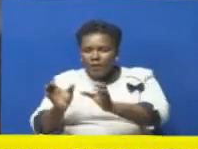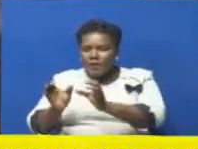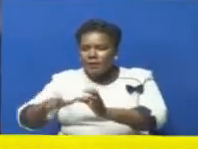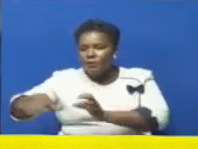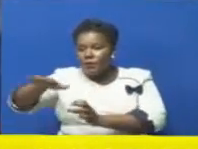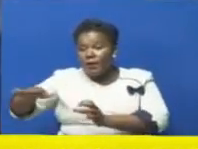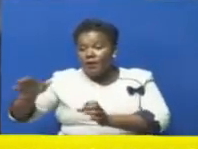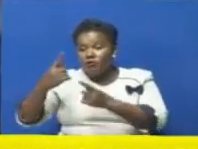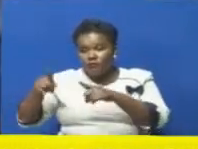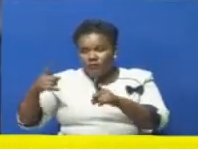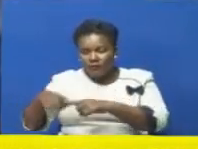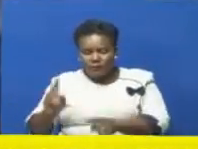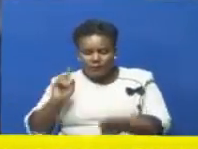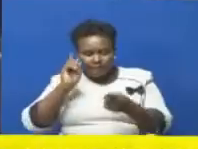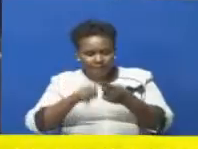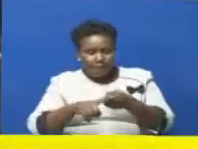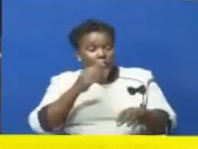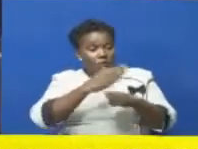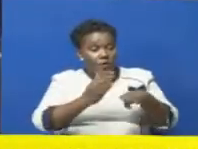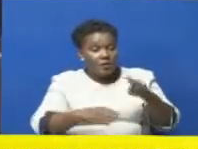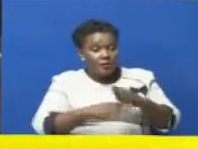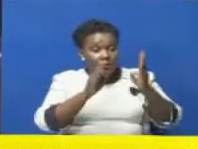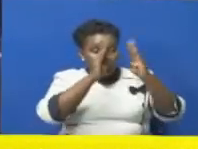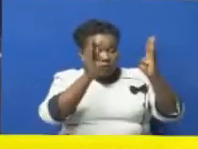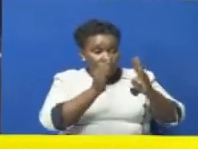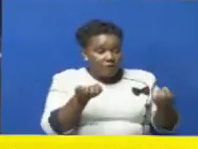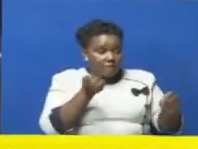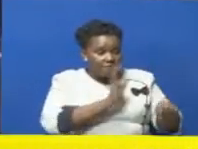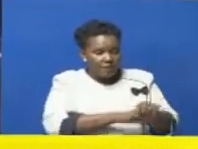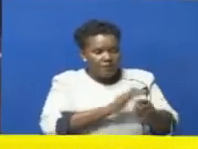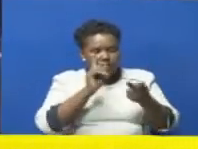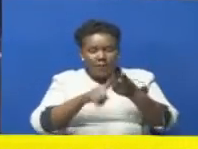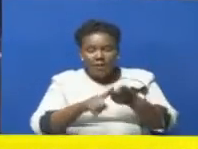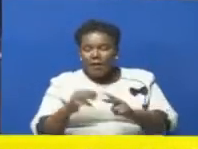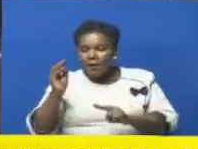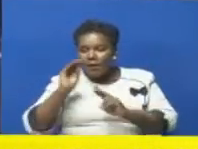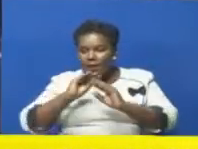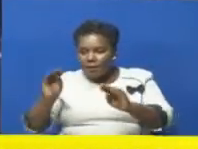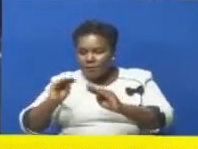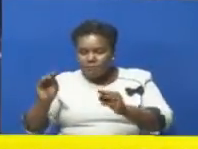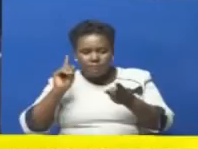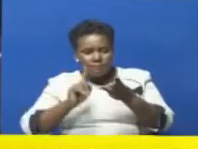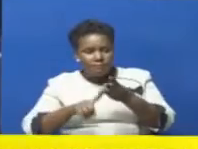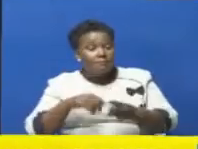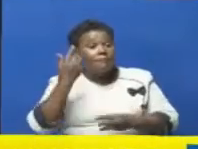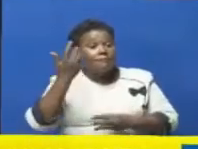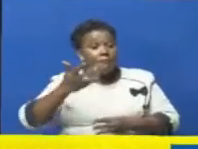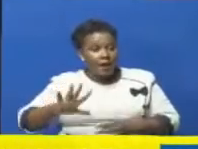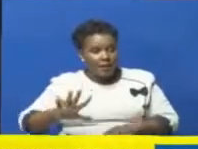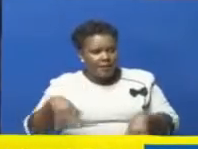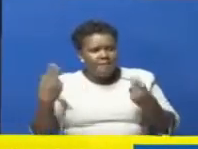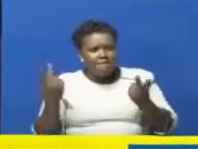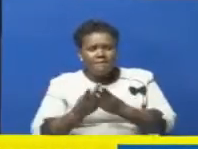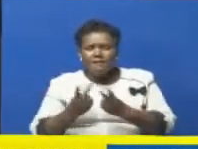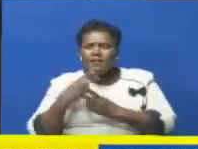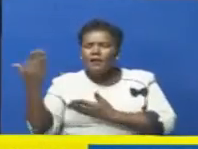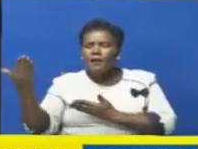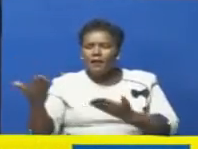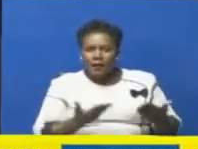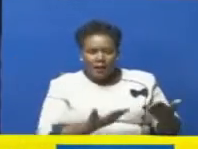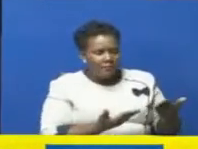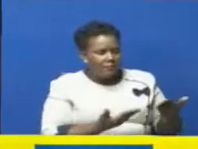nchini, ikiwemo ujenzi wa miundombinu, elimu pamoja na maji, huku akiwakaribisha kuwekeza katika sekta